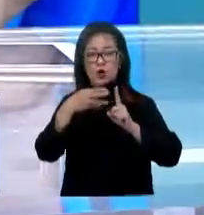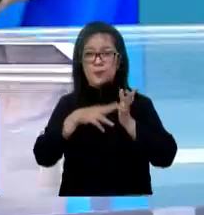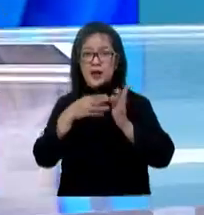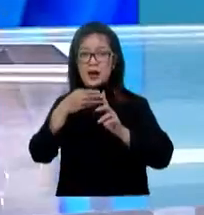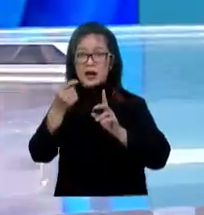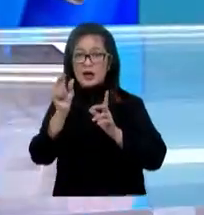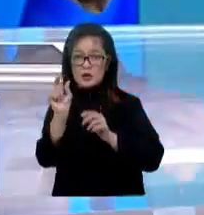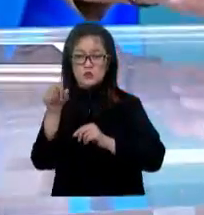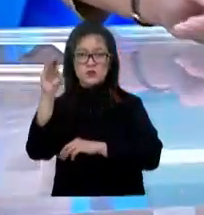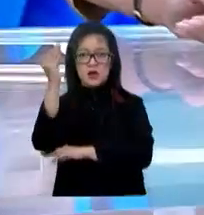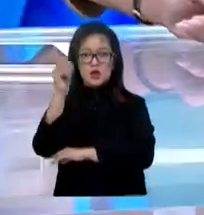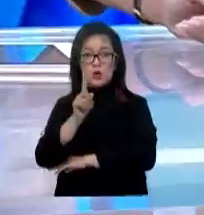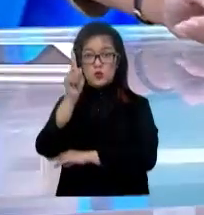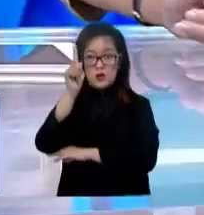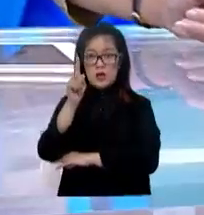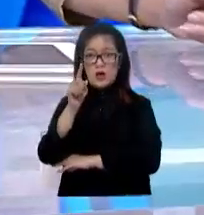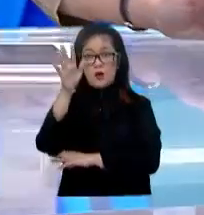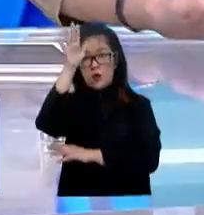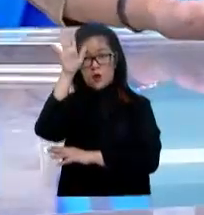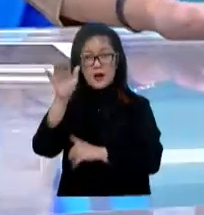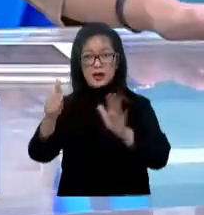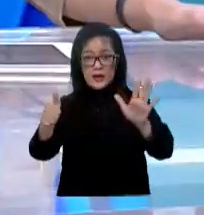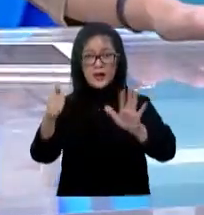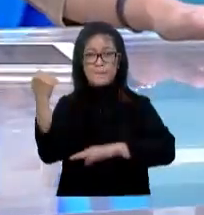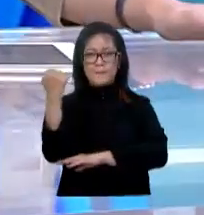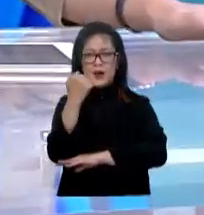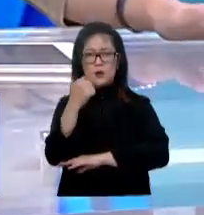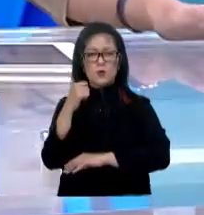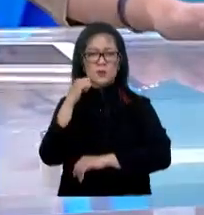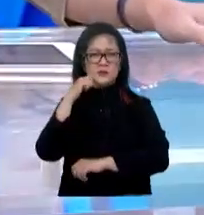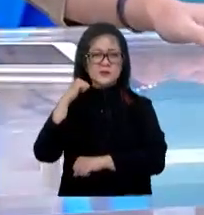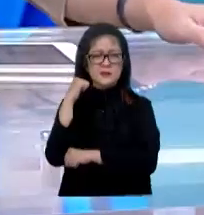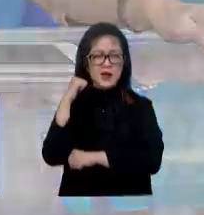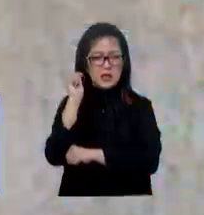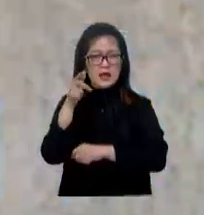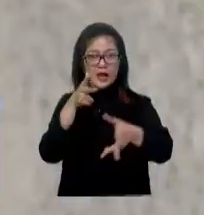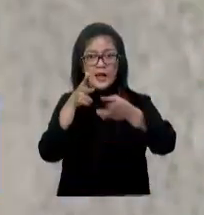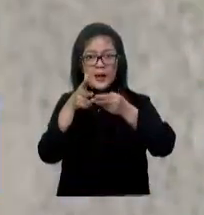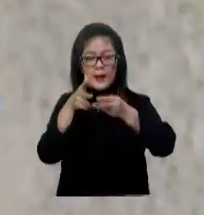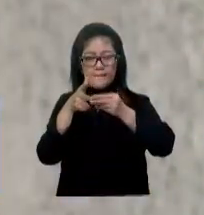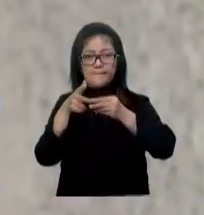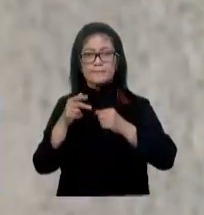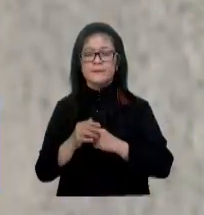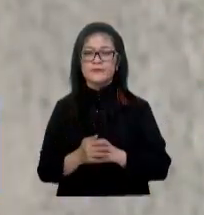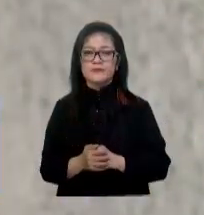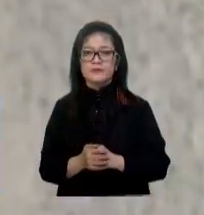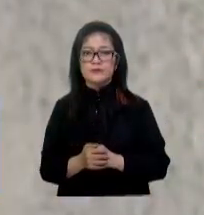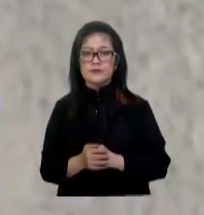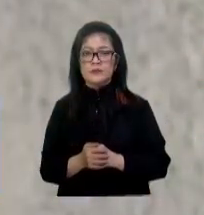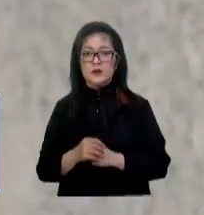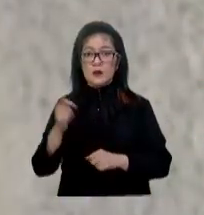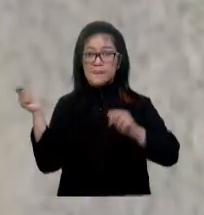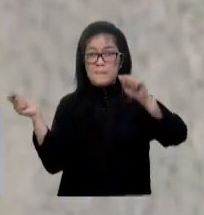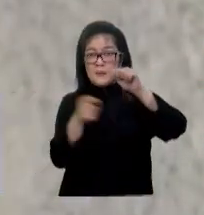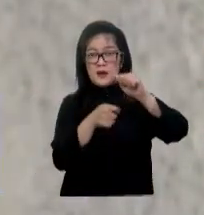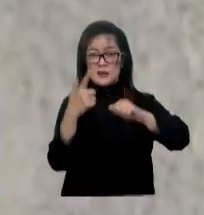Utara. Aksi 6 pelaku begal sadis ini terekam oleh kamera CCTV. Aksi begal bersenjata tajam terjadi